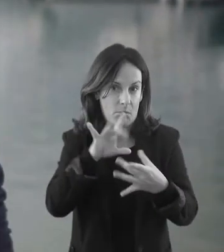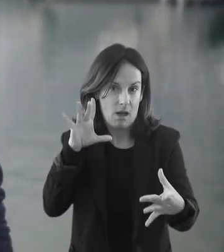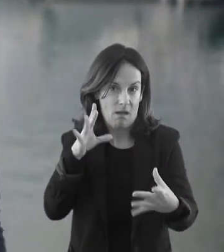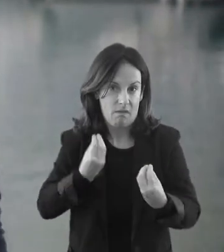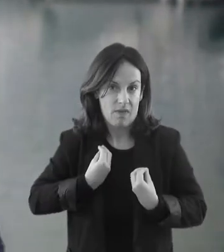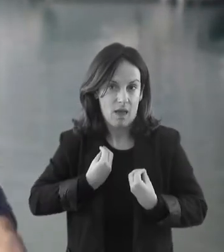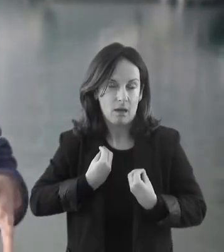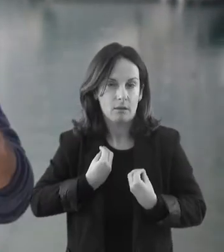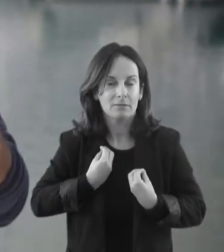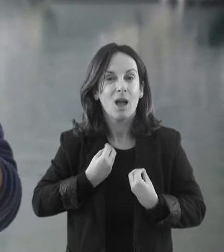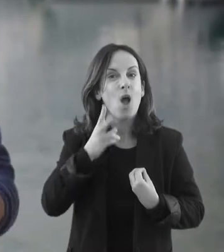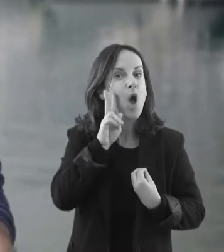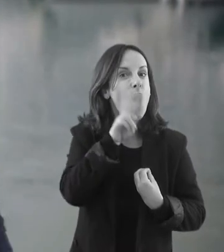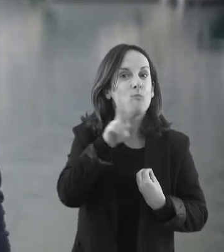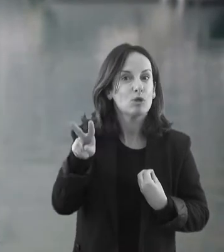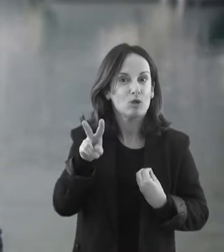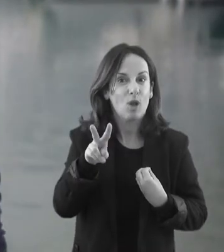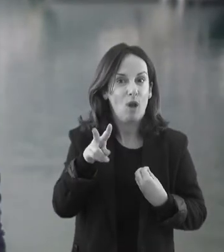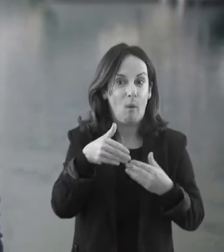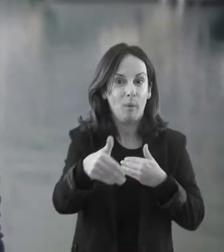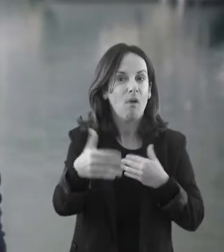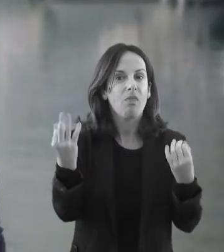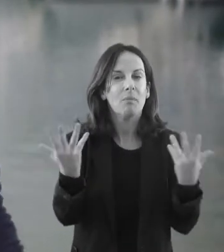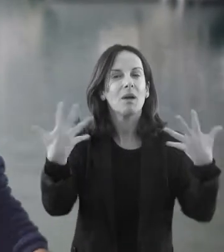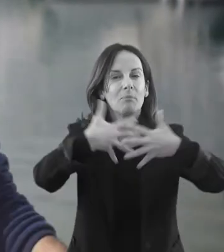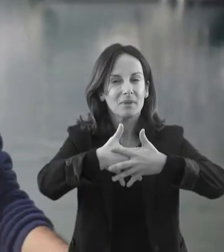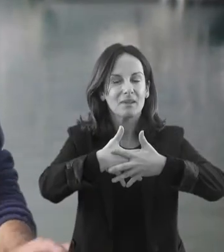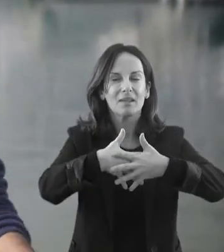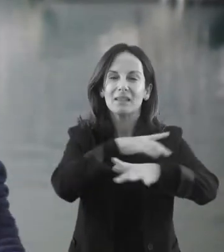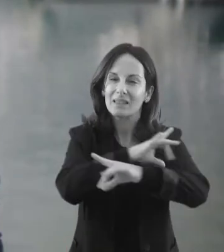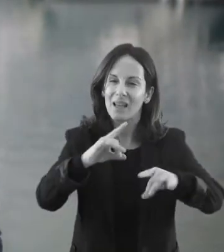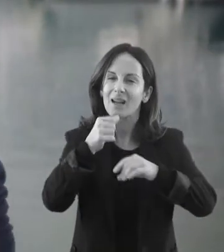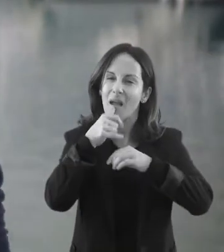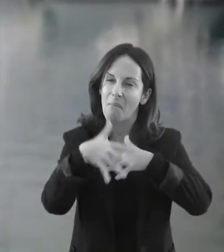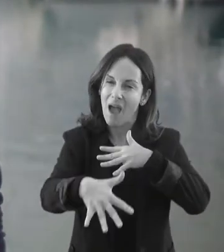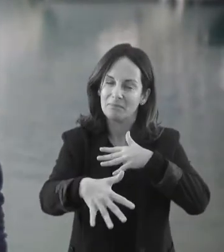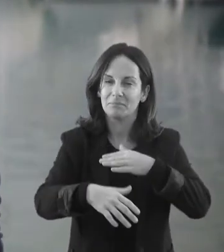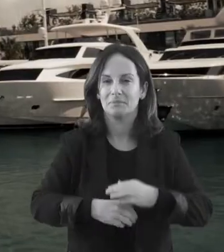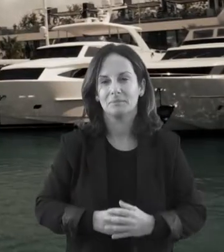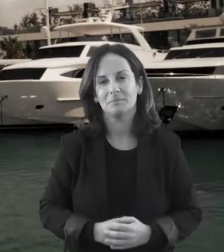el pol d'unió d'aquests dos conceptes, la terra i la mar.